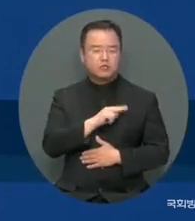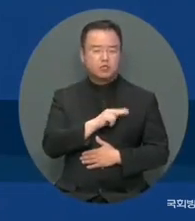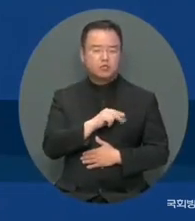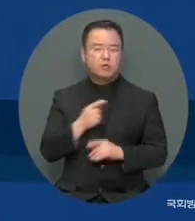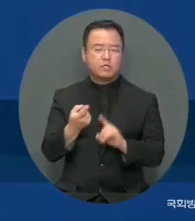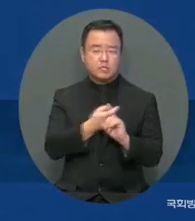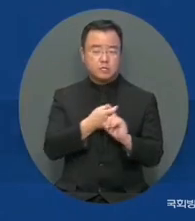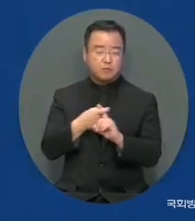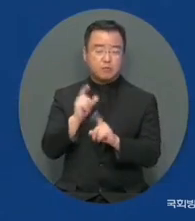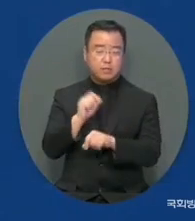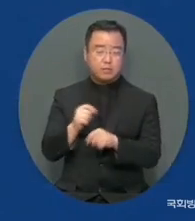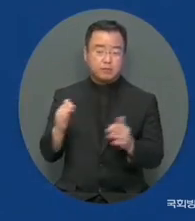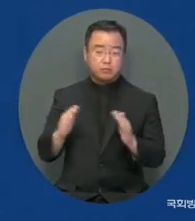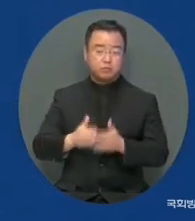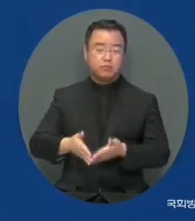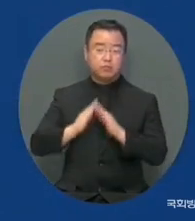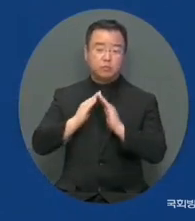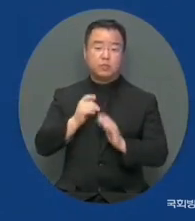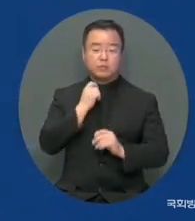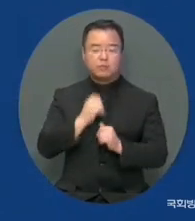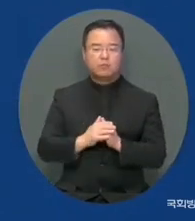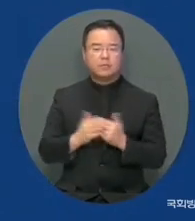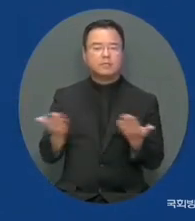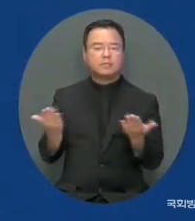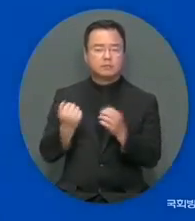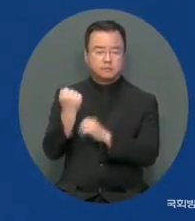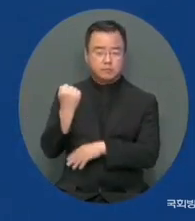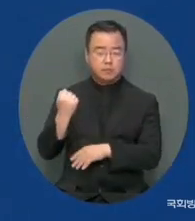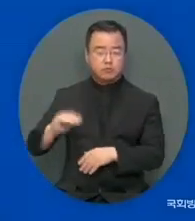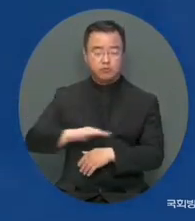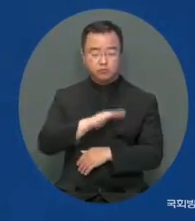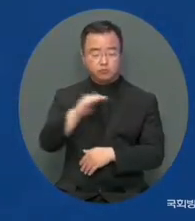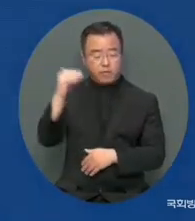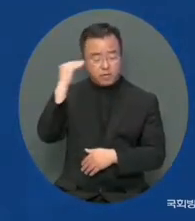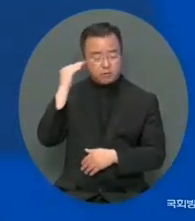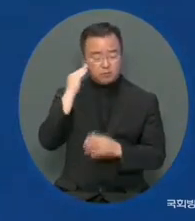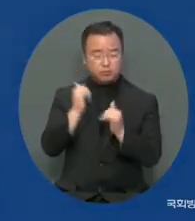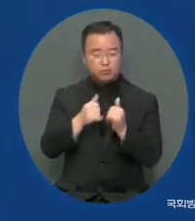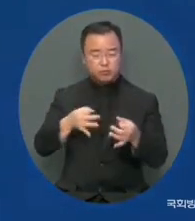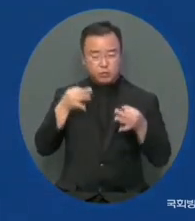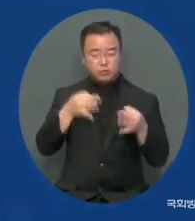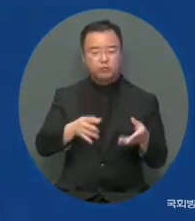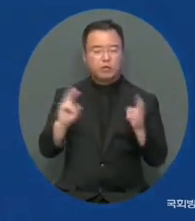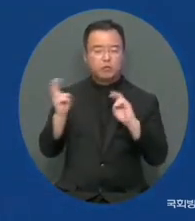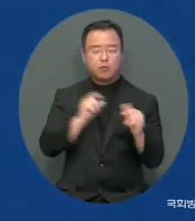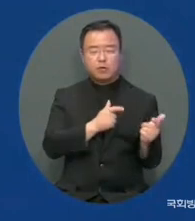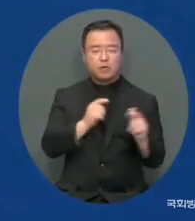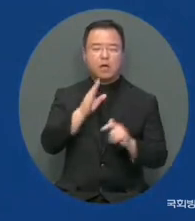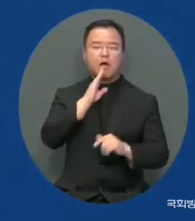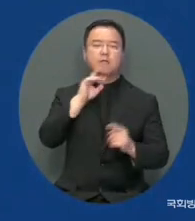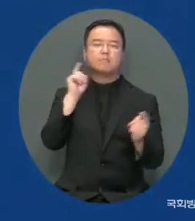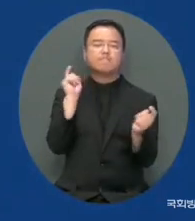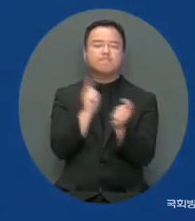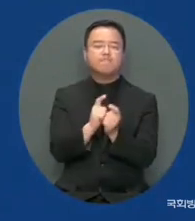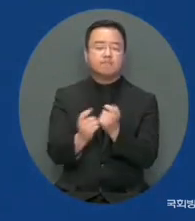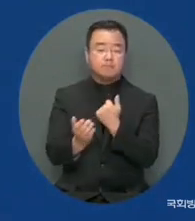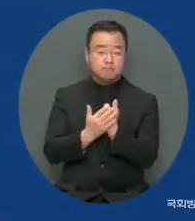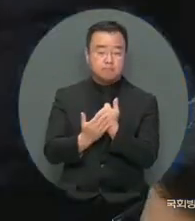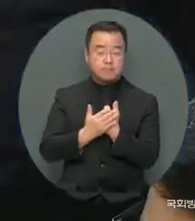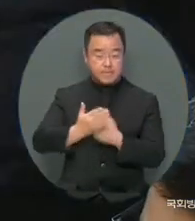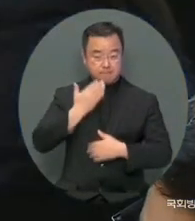열겠습니다. 이를 바탕으로 우리 교민과 투자기업들이 적시에 실질적 도움을 받을 수 있는